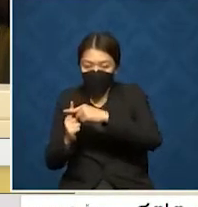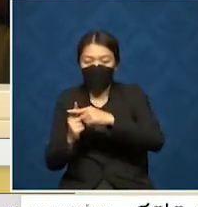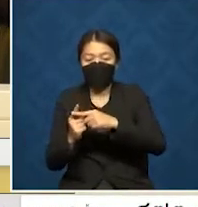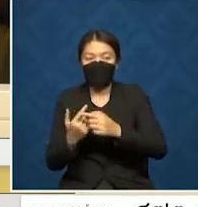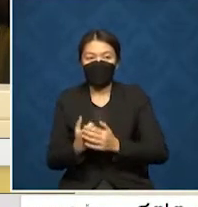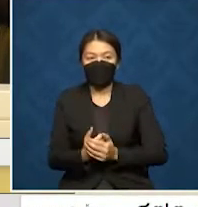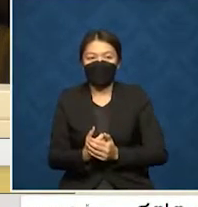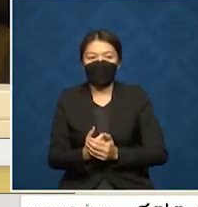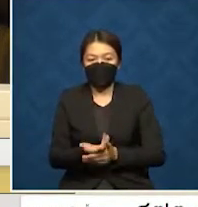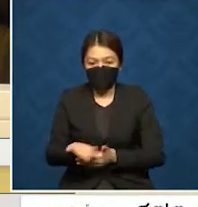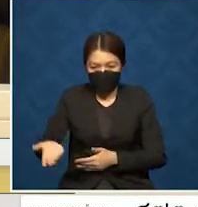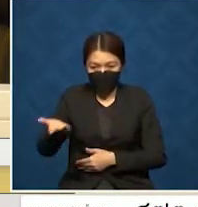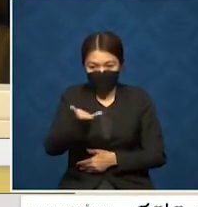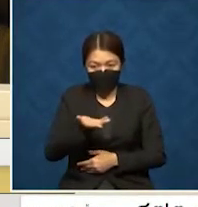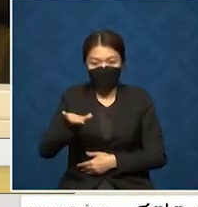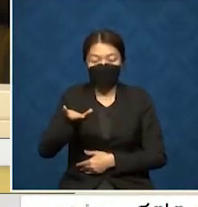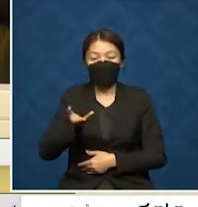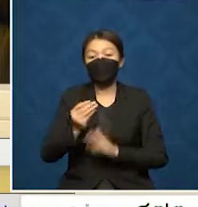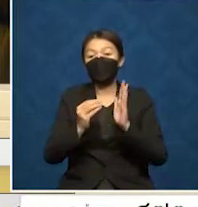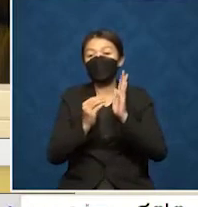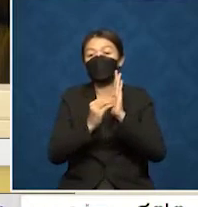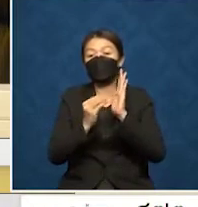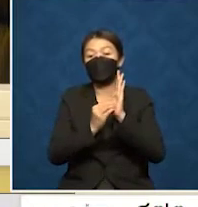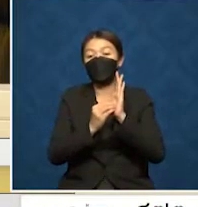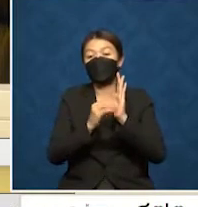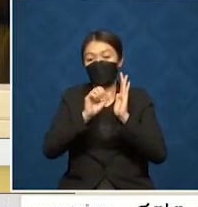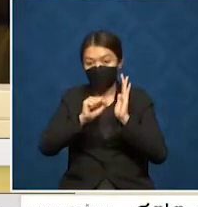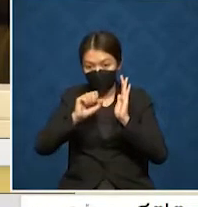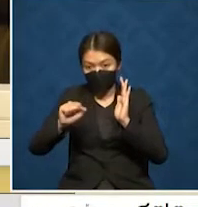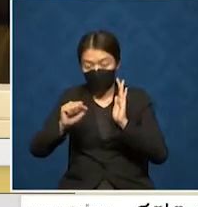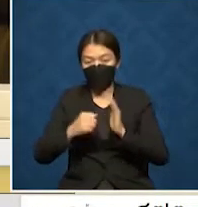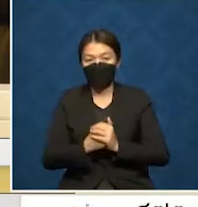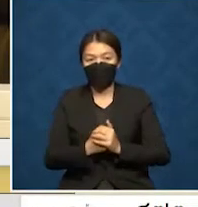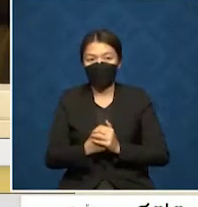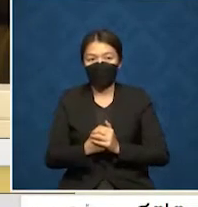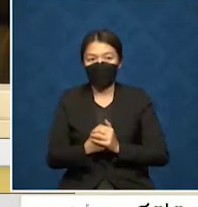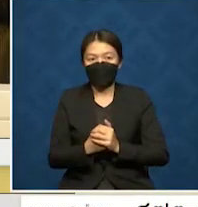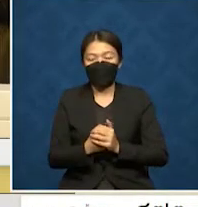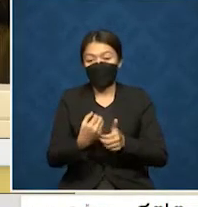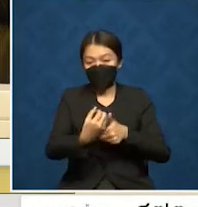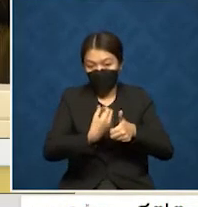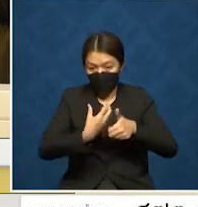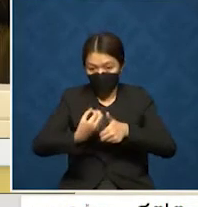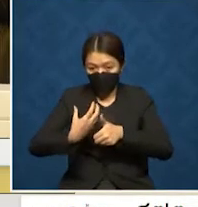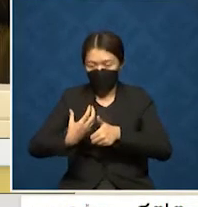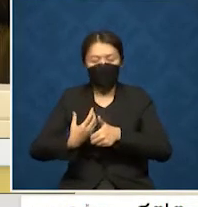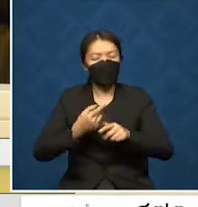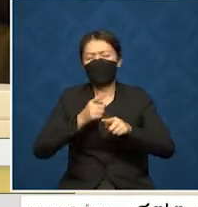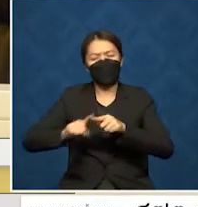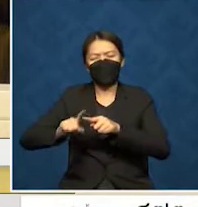ท่านสมาชิกผู้ทรงเกียรติจากกรุงเทพมหานครท่านให้คำแนะนำหลายอย่